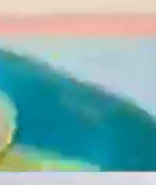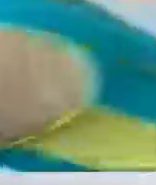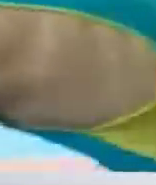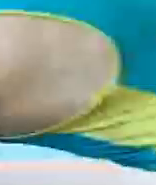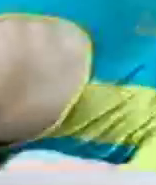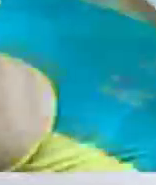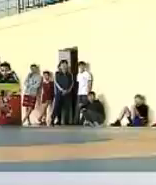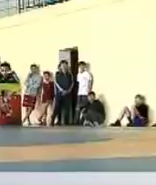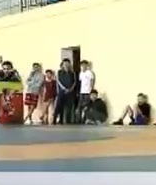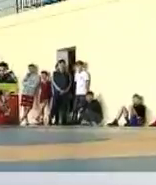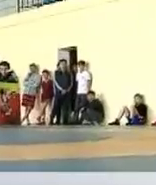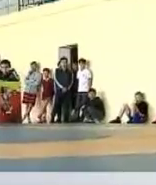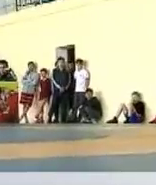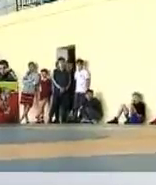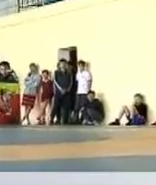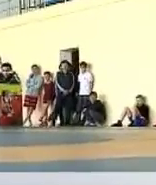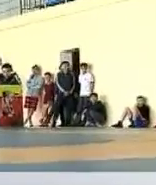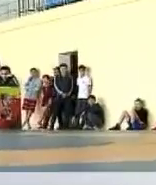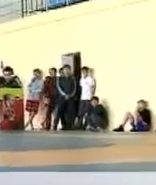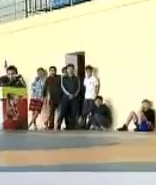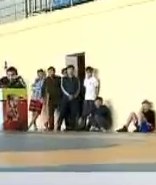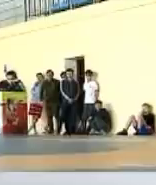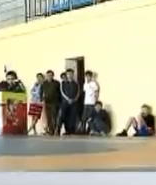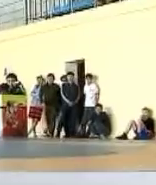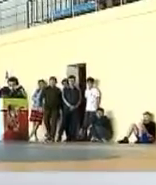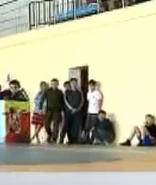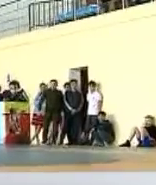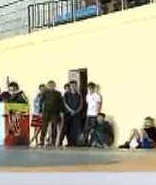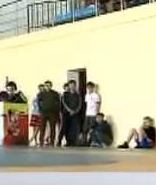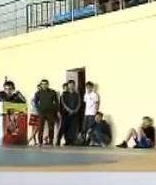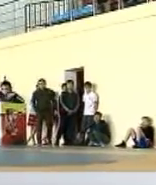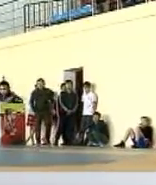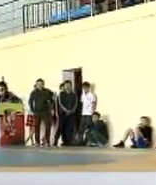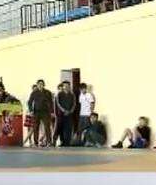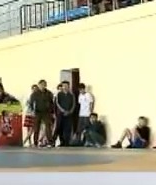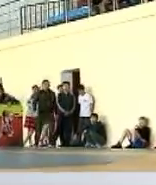бадминтон секілді спорттың 10 түрінен шеберліктерін шыңдауға мүмкіндік алды.